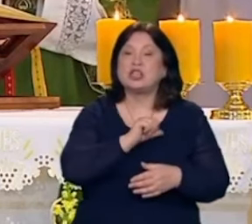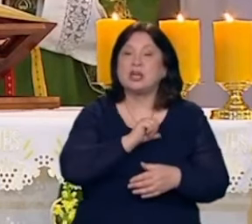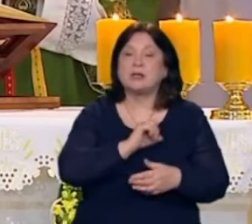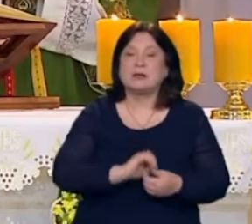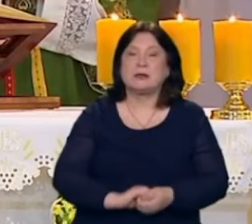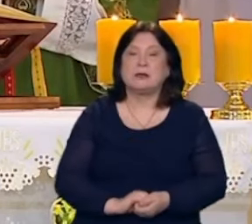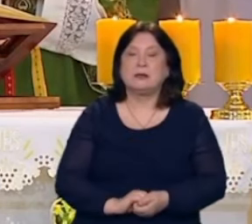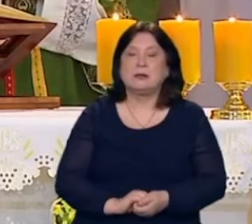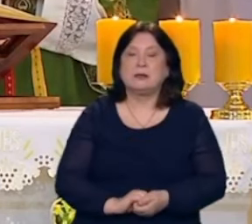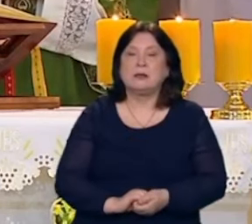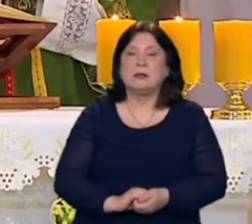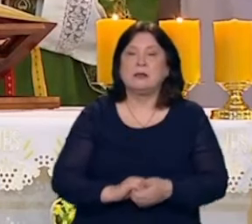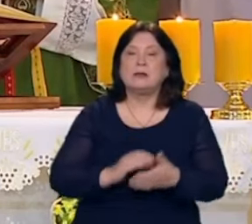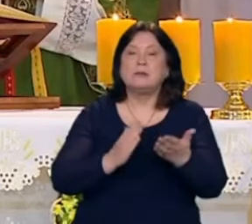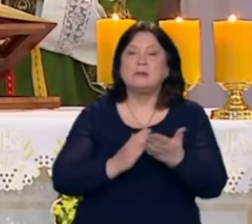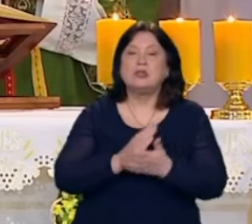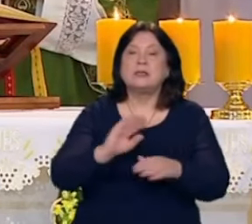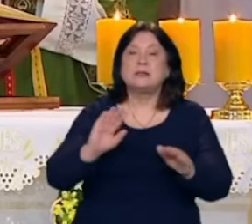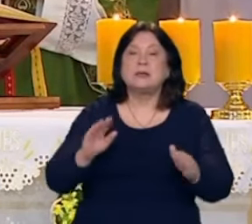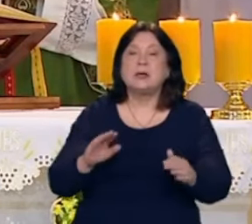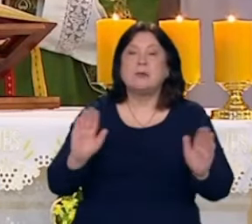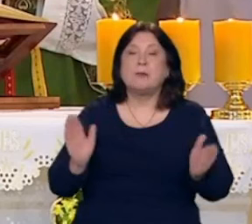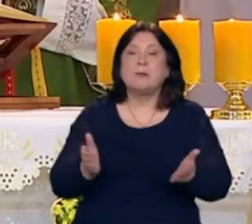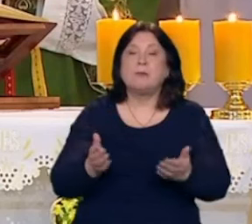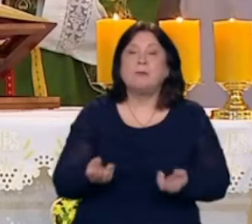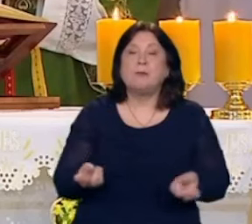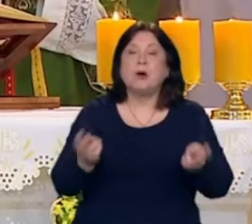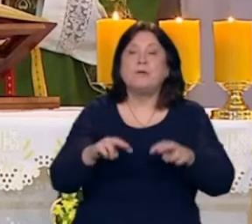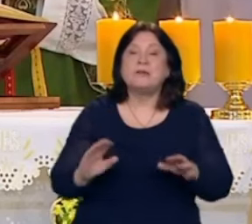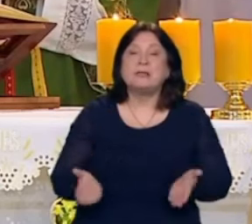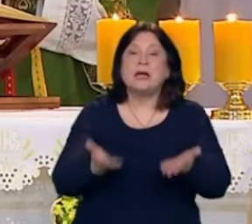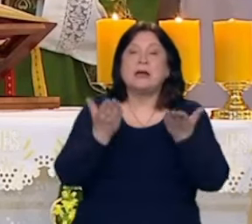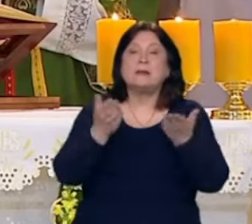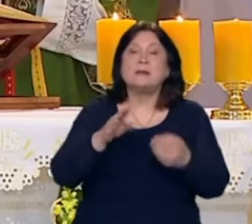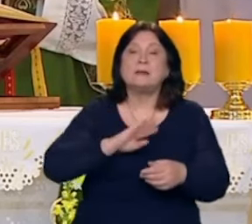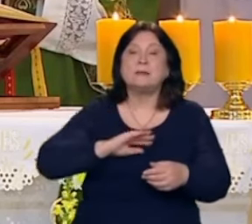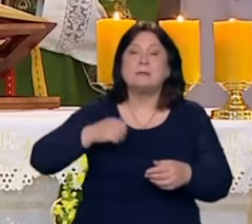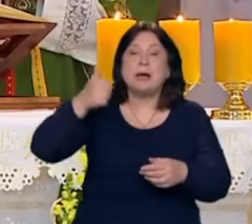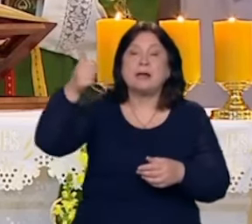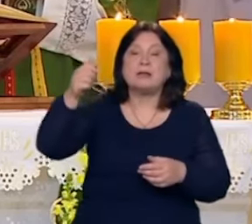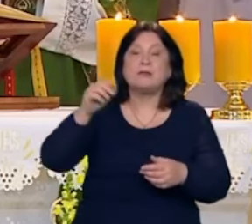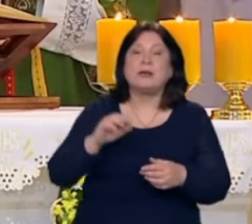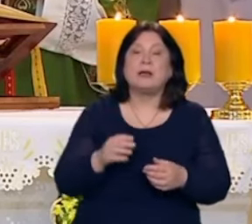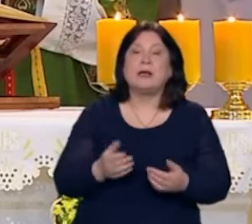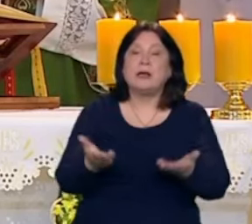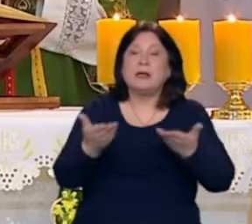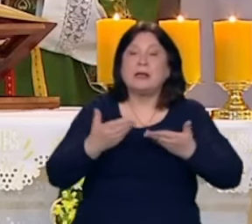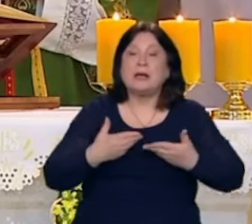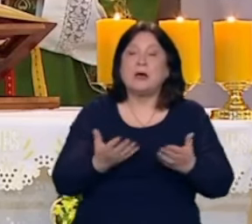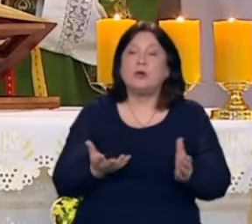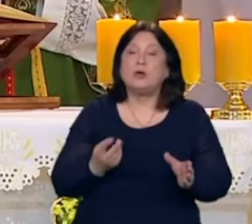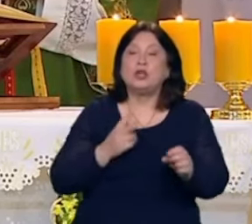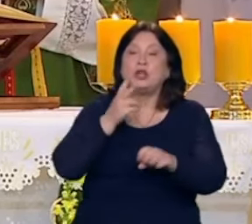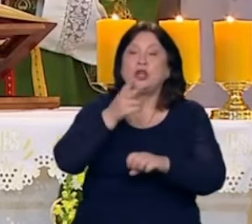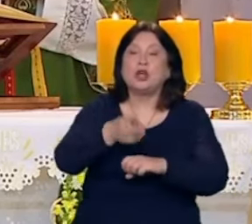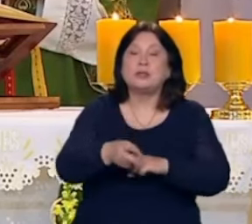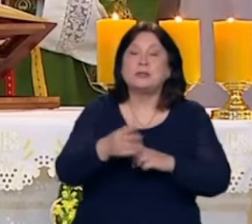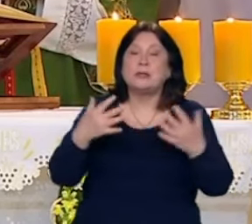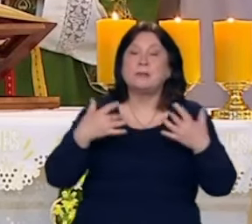grzechy przez powstanie z martwych dał nam dostęp do życia